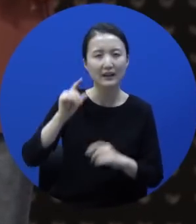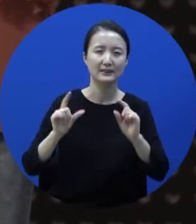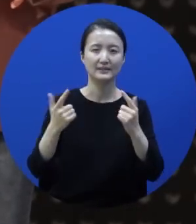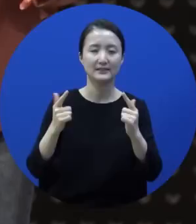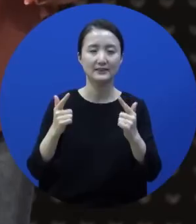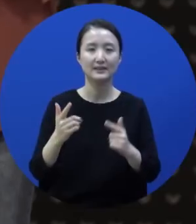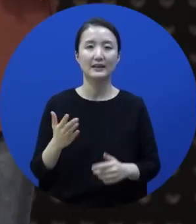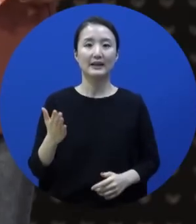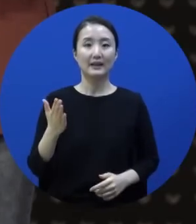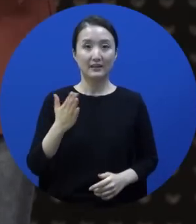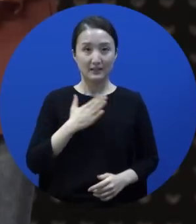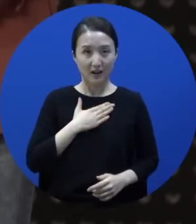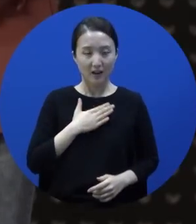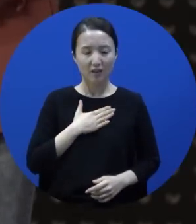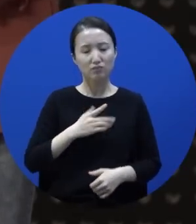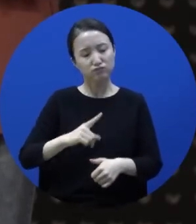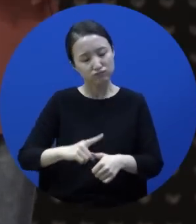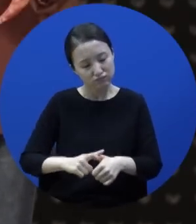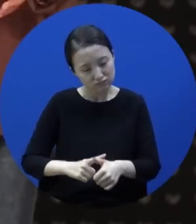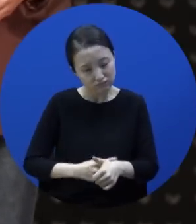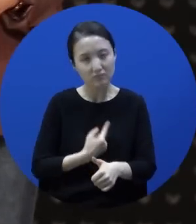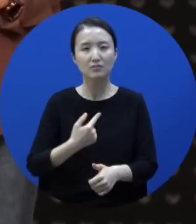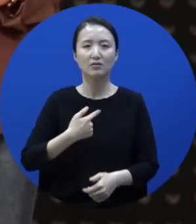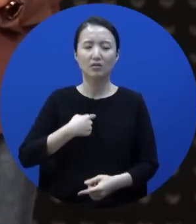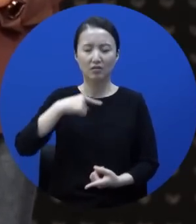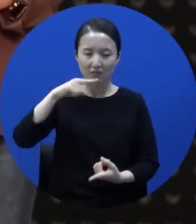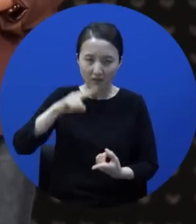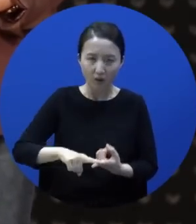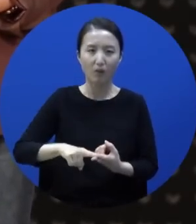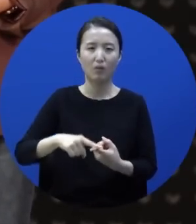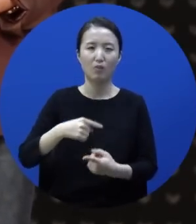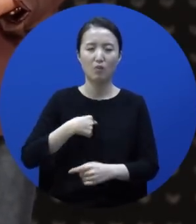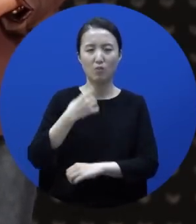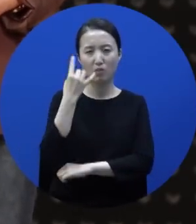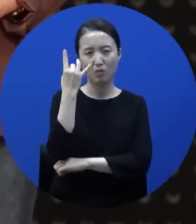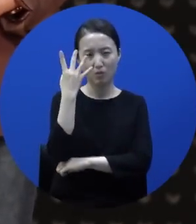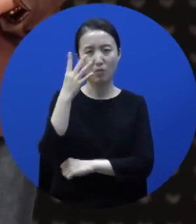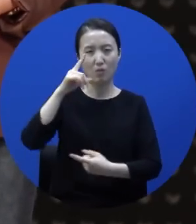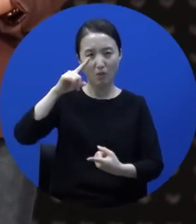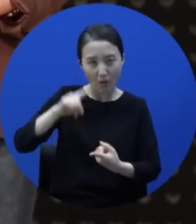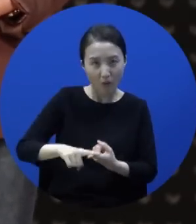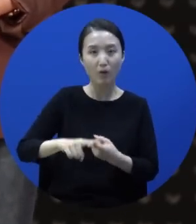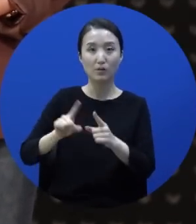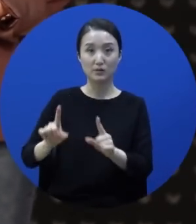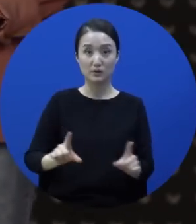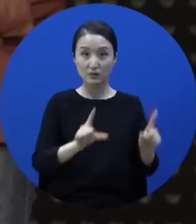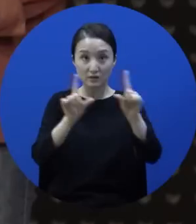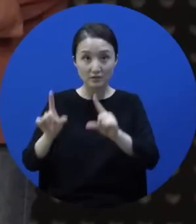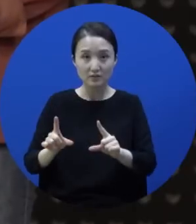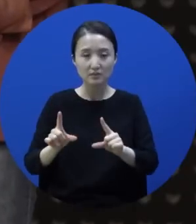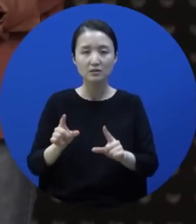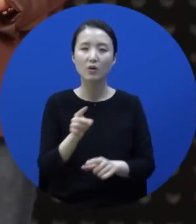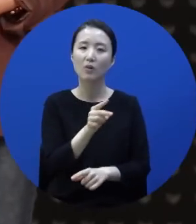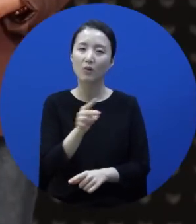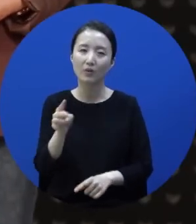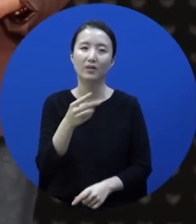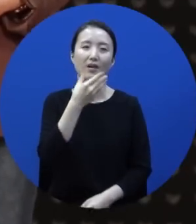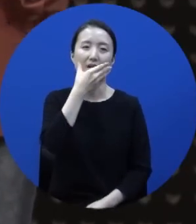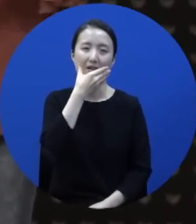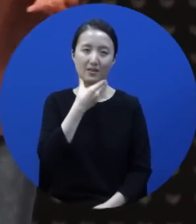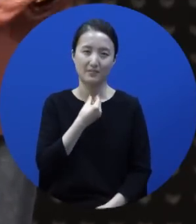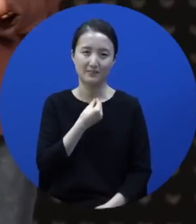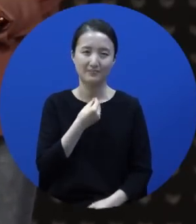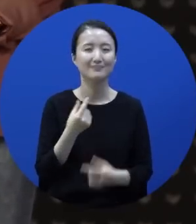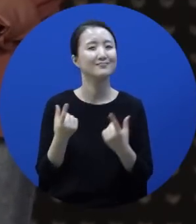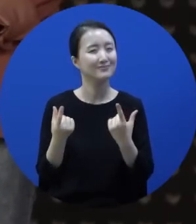누군가가 인정해주고 그 사람에 대해서 사랑해주는 거. 그게 정말 행복한 삶이라고 생각을 하거든요. 그래서